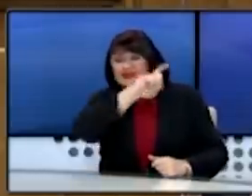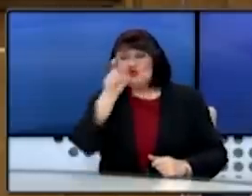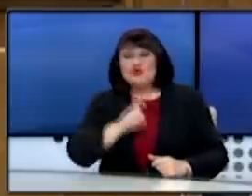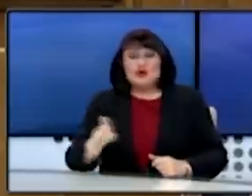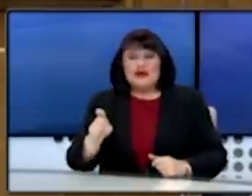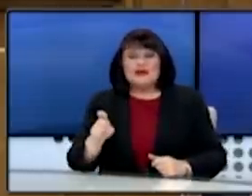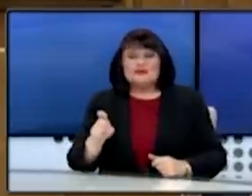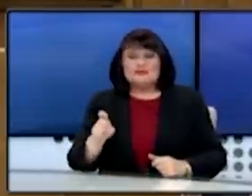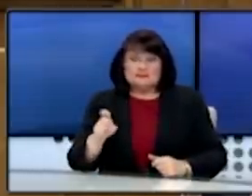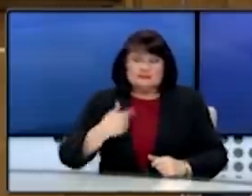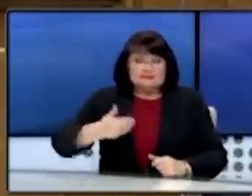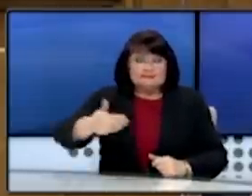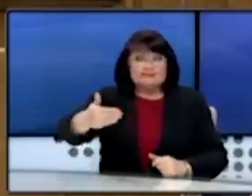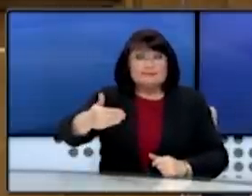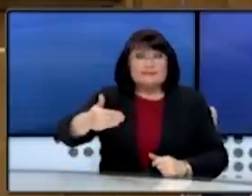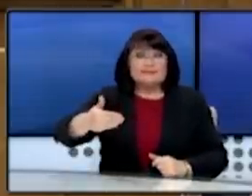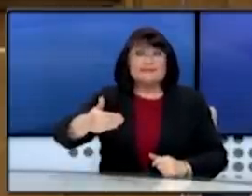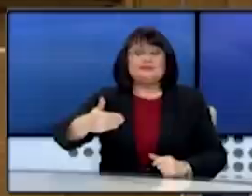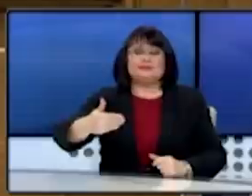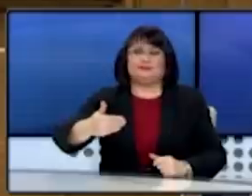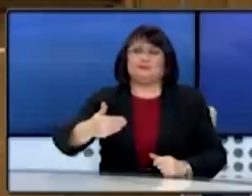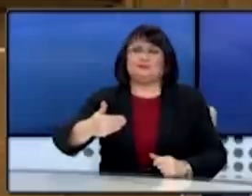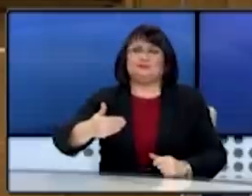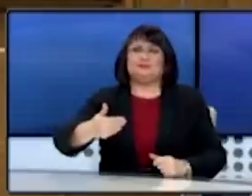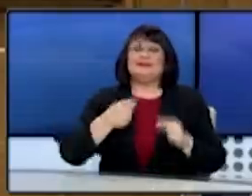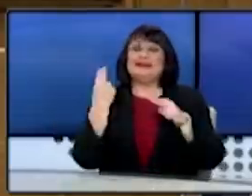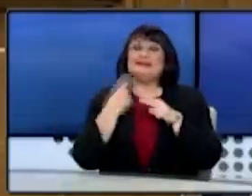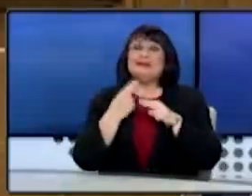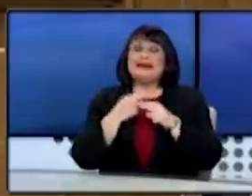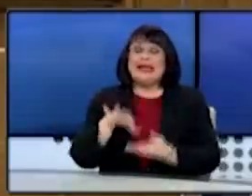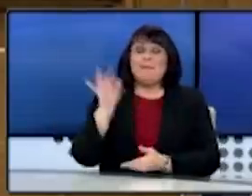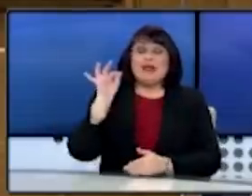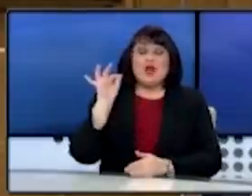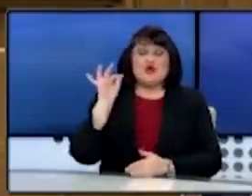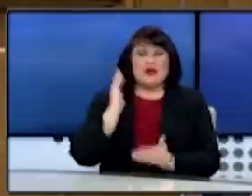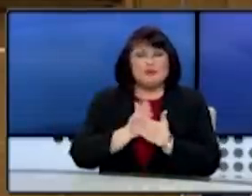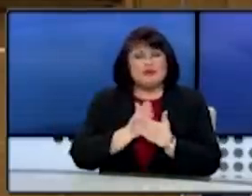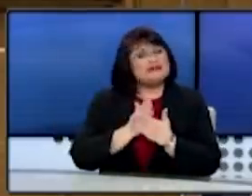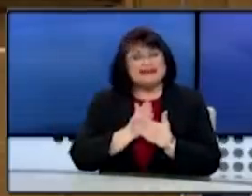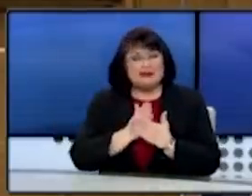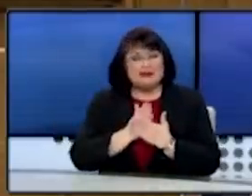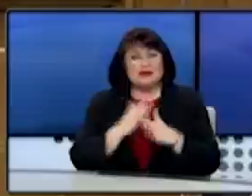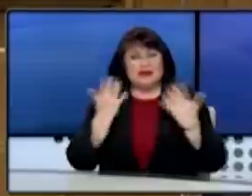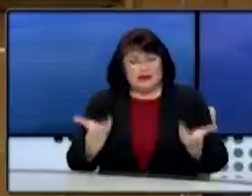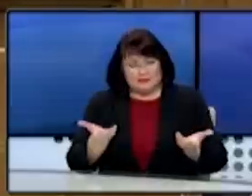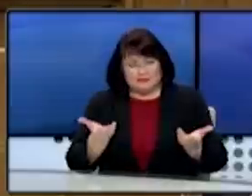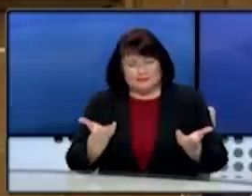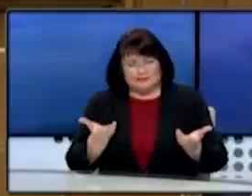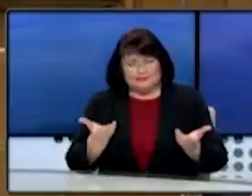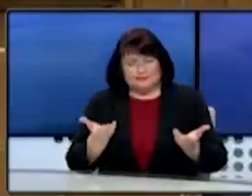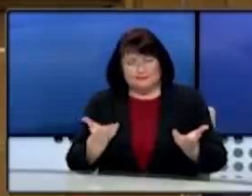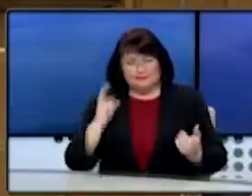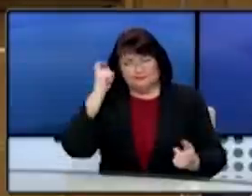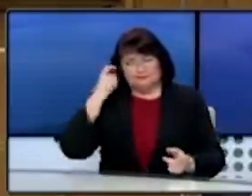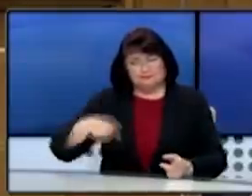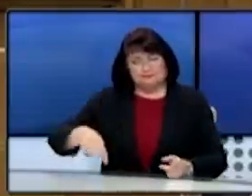ζωή τους φέρνει μπροστά σε μια σημαντική επιλογή που ή δεν είχαν